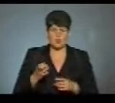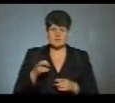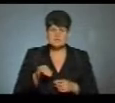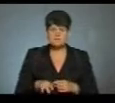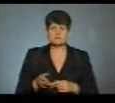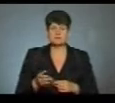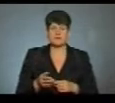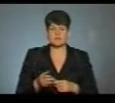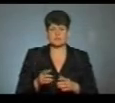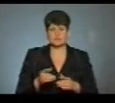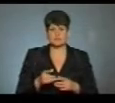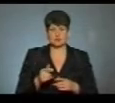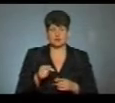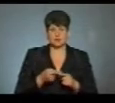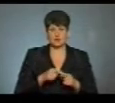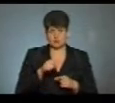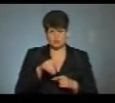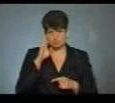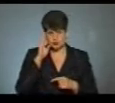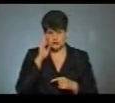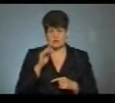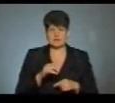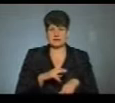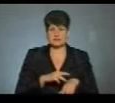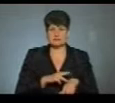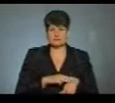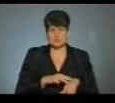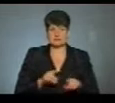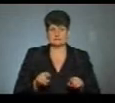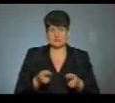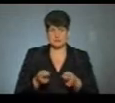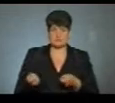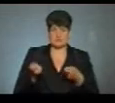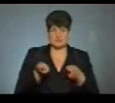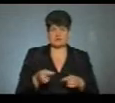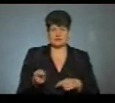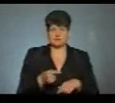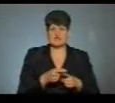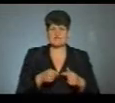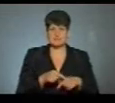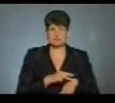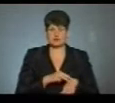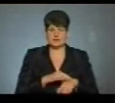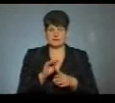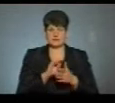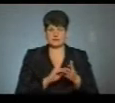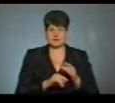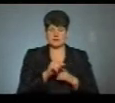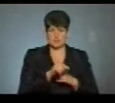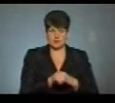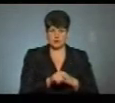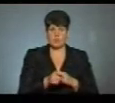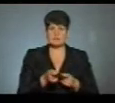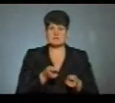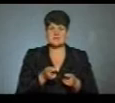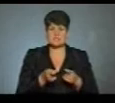наслідок, 23-річного тернополянина інспектори затримали та доставили до Тернопільського відділку поліції, склали на громадянина відповідні